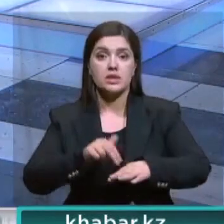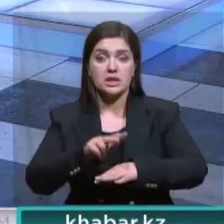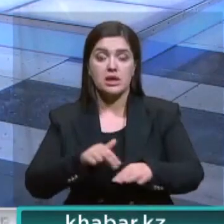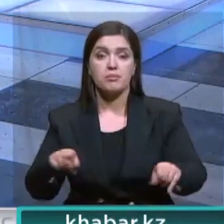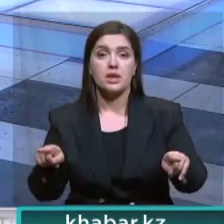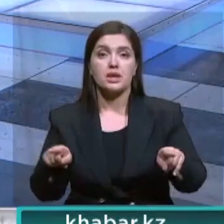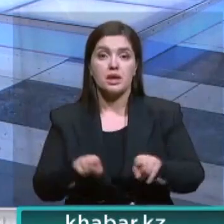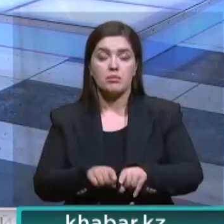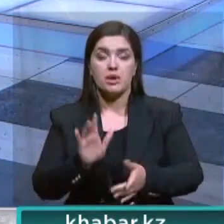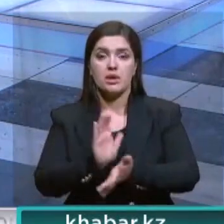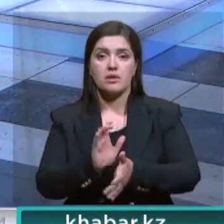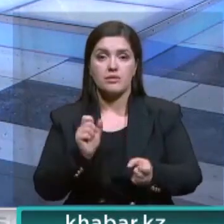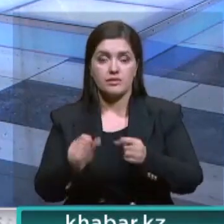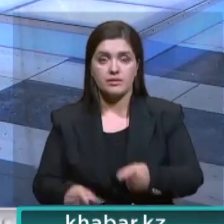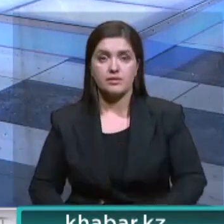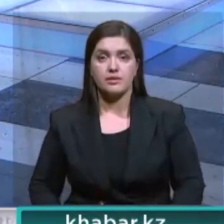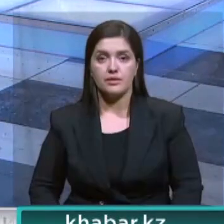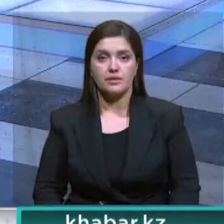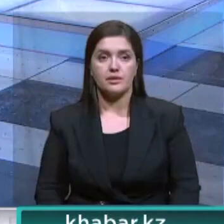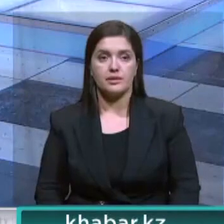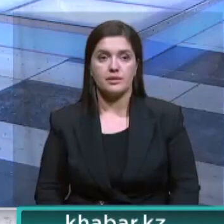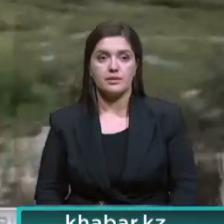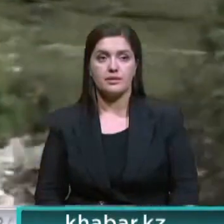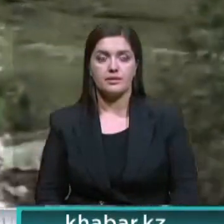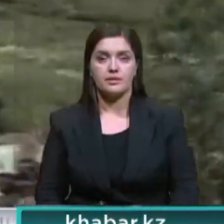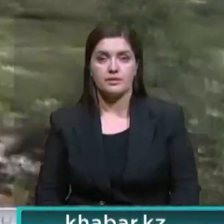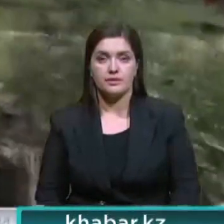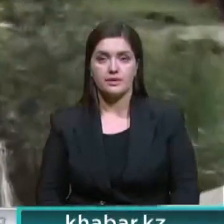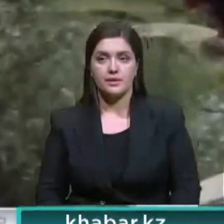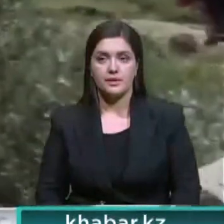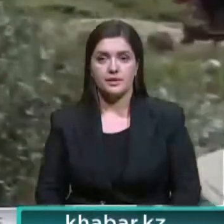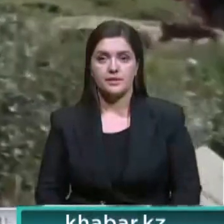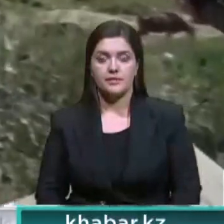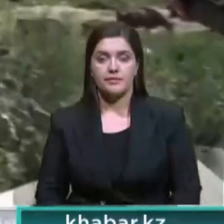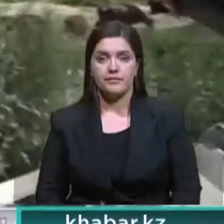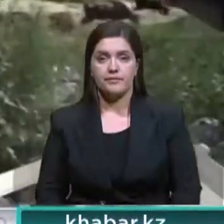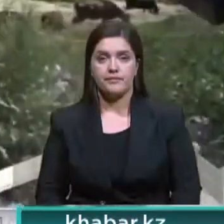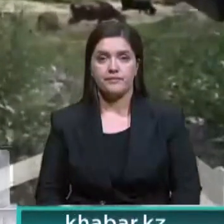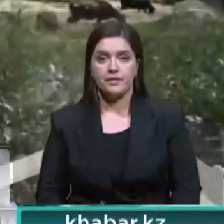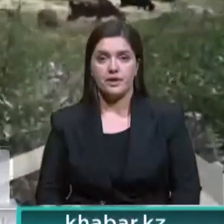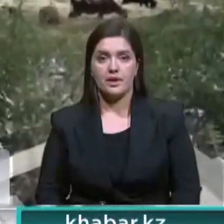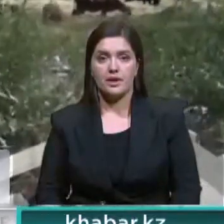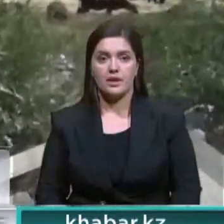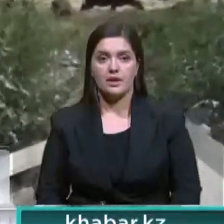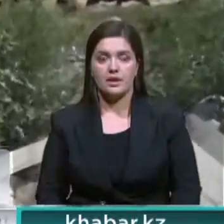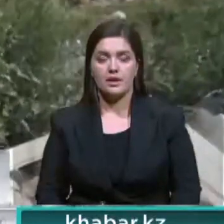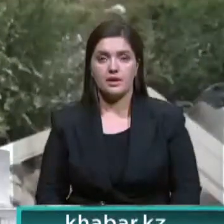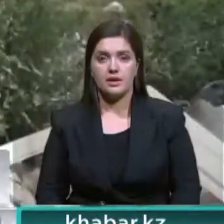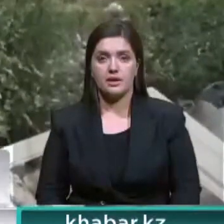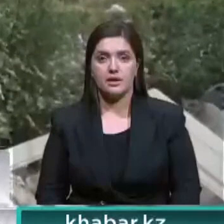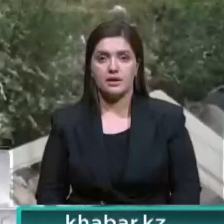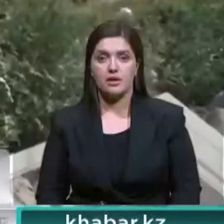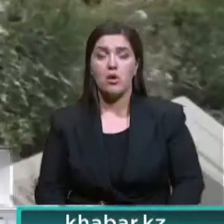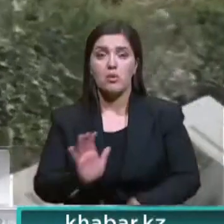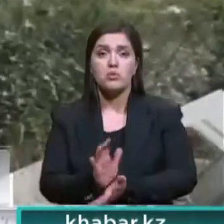с полицейскими по таким вот стихийным свалкам. Мусор откуда появляется? Не знаю, это люди выбрасывают. А вы не выбрасываете?